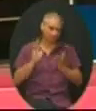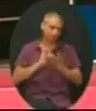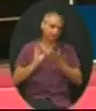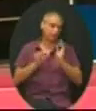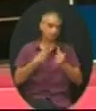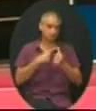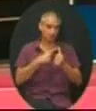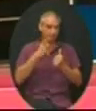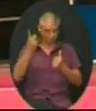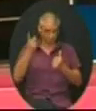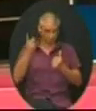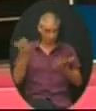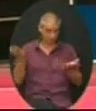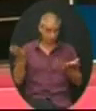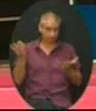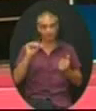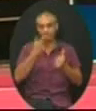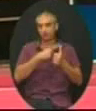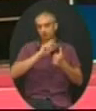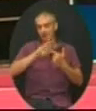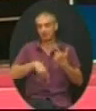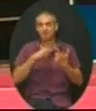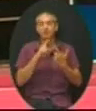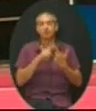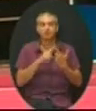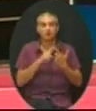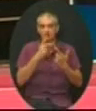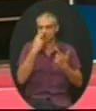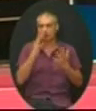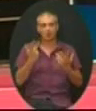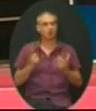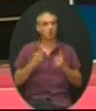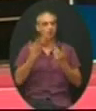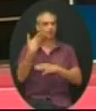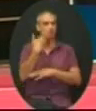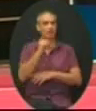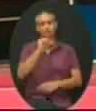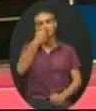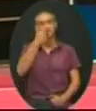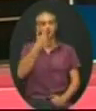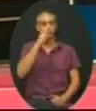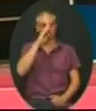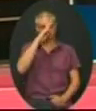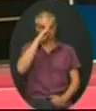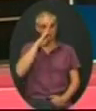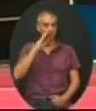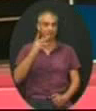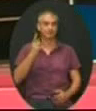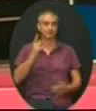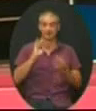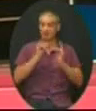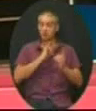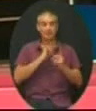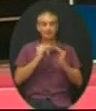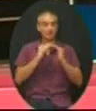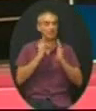המשפטים, גם הם איתנו. זה הדבר ראשון. דבר שני, תראי איך הדברים מתנהלים במדינה. קודם כל, נתחיל מזה שניגוד עניינים